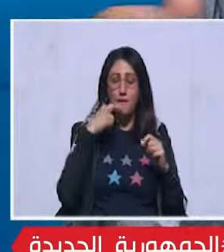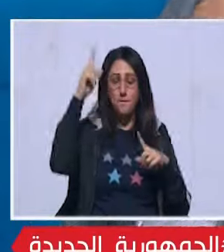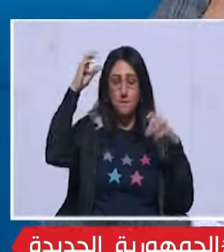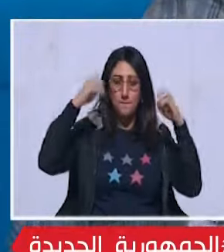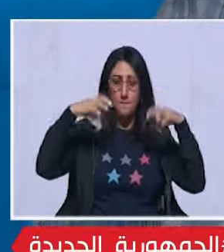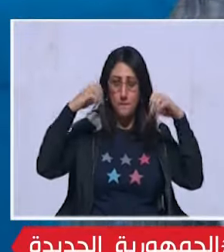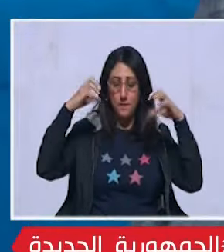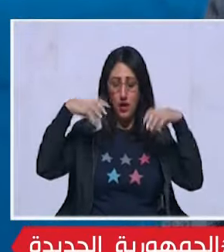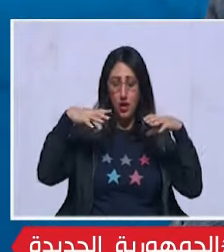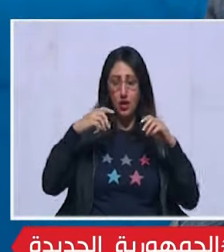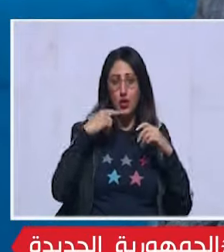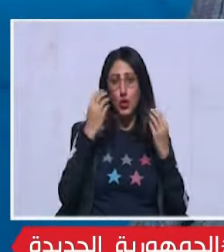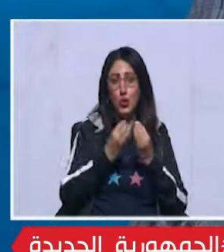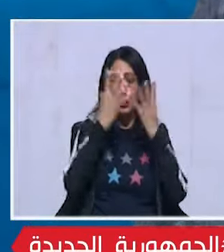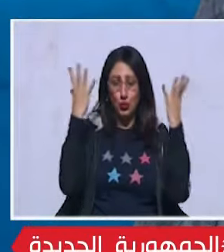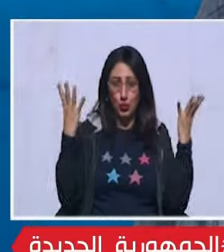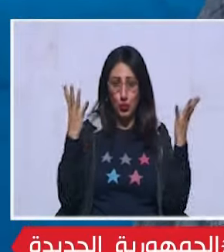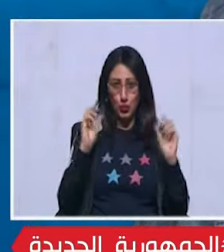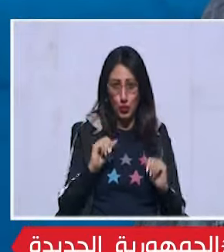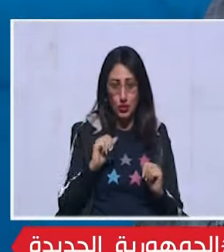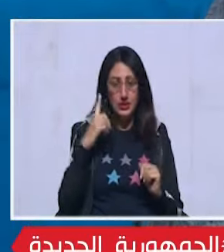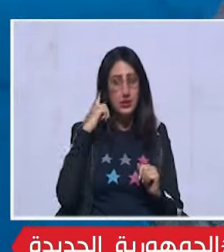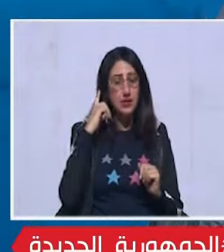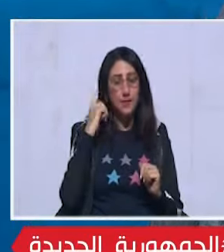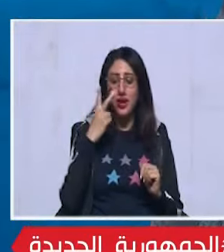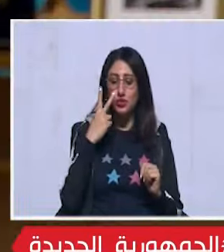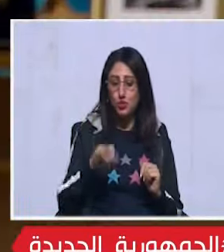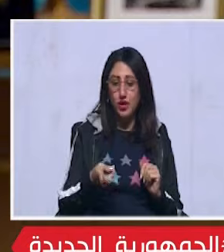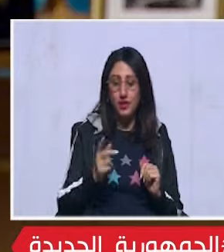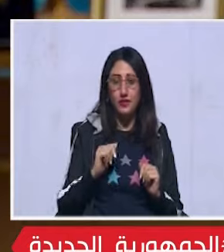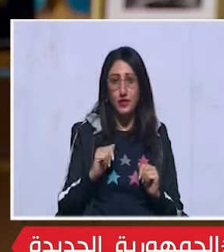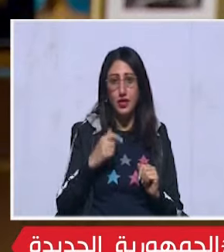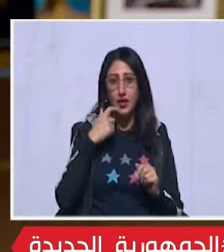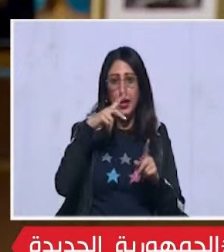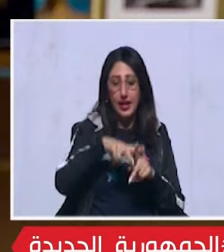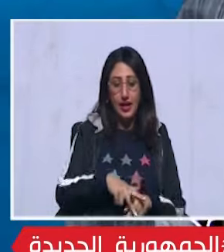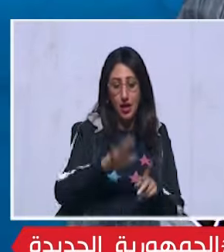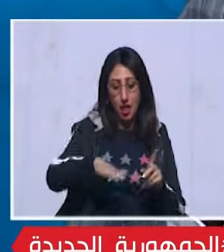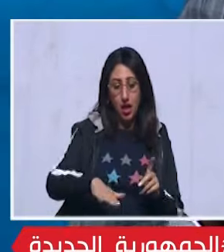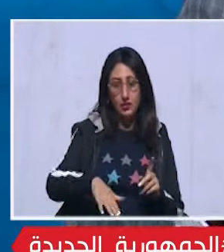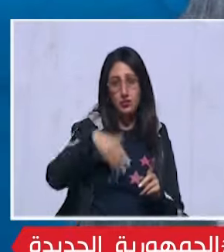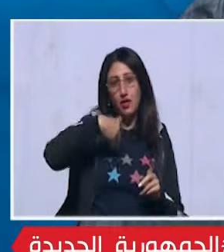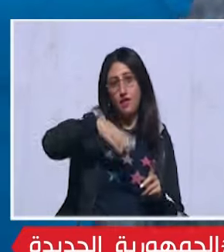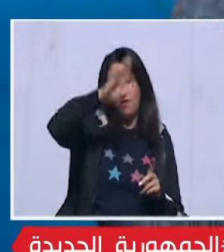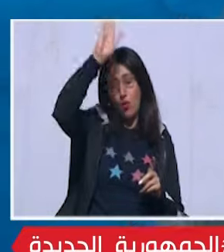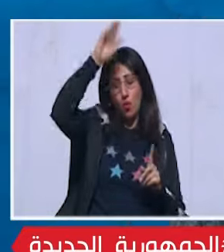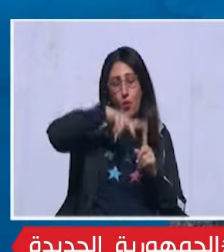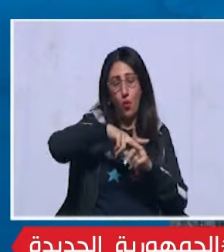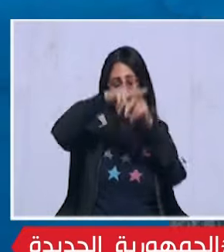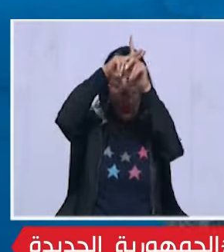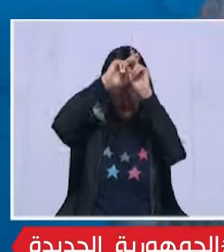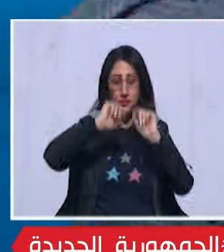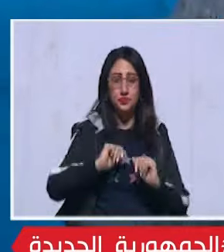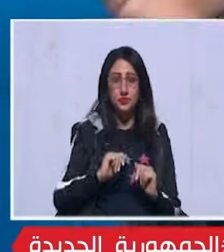حوله لنريه من اياتنا انه هو السميع البصير فهي رحله ارضيه من الى اما المعراج فرحله